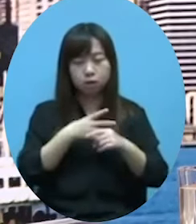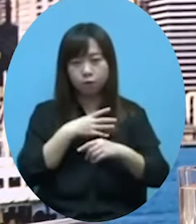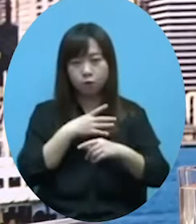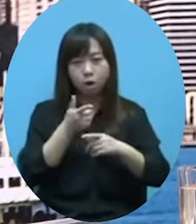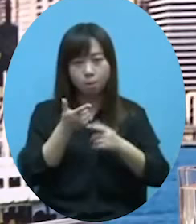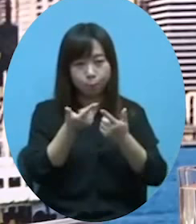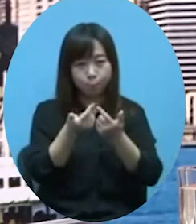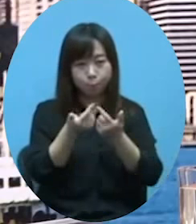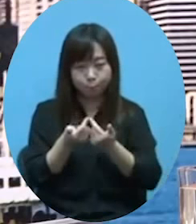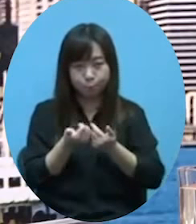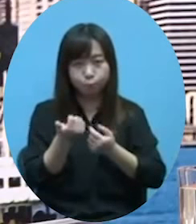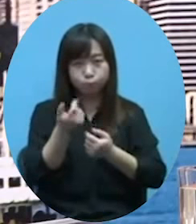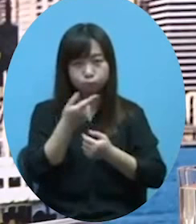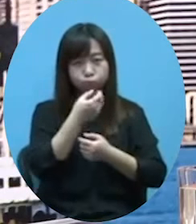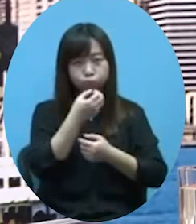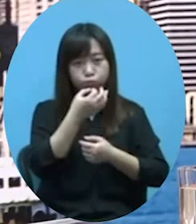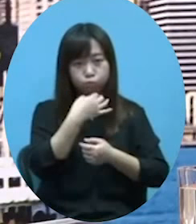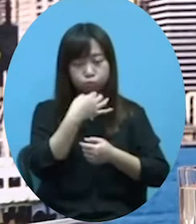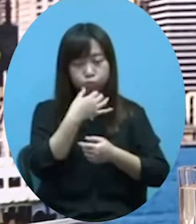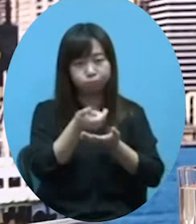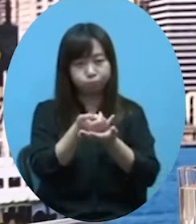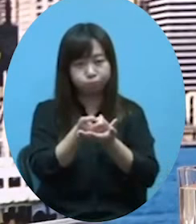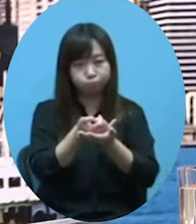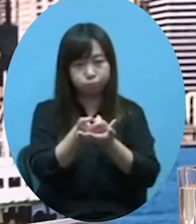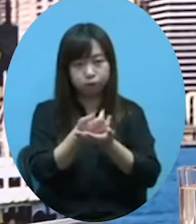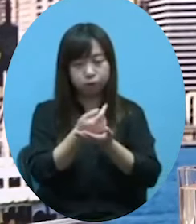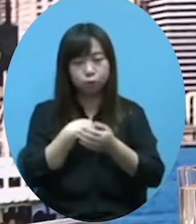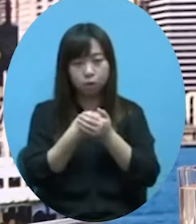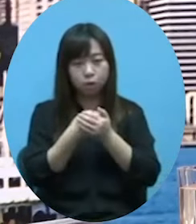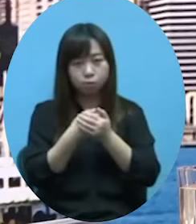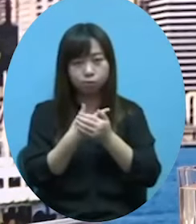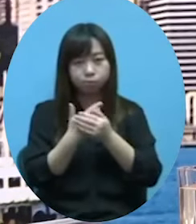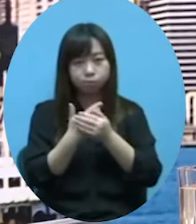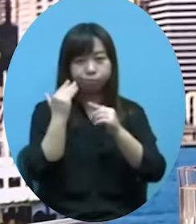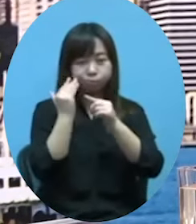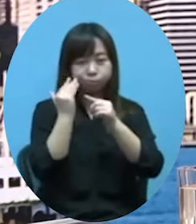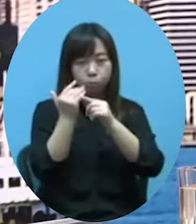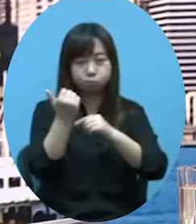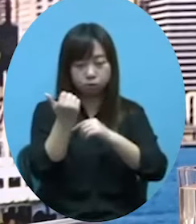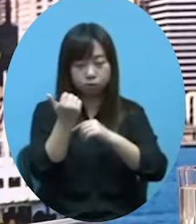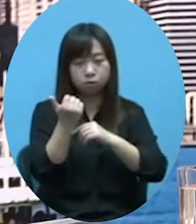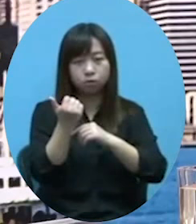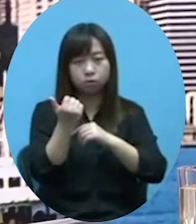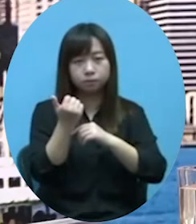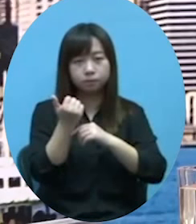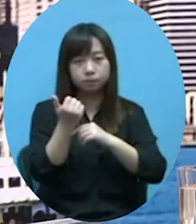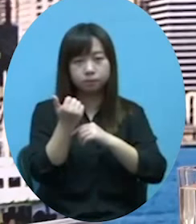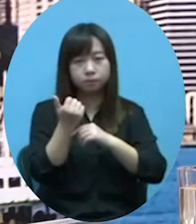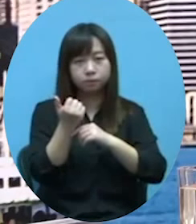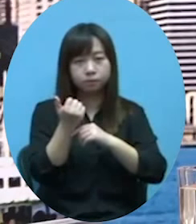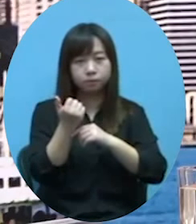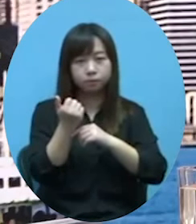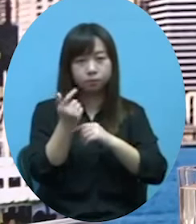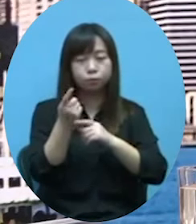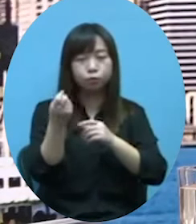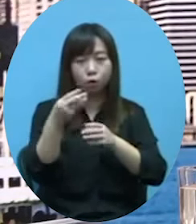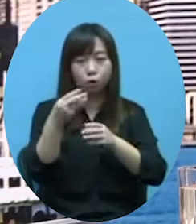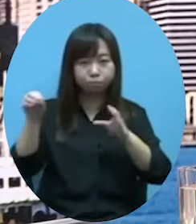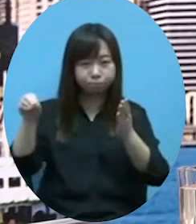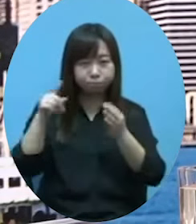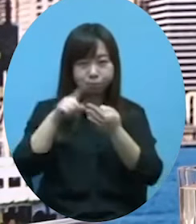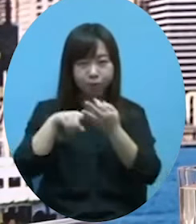否符合臨床測試的要求來提供他們進入